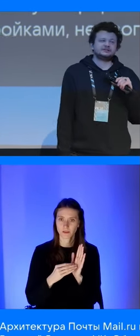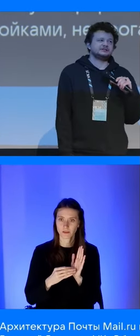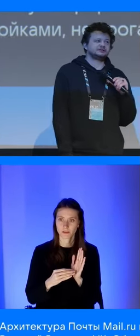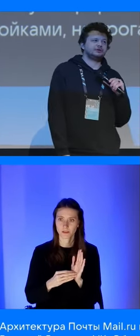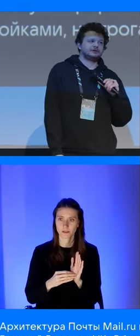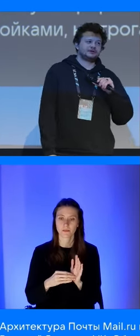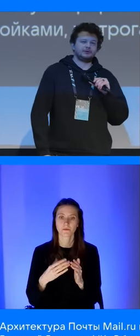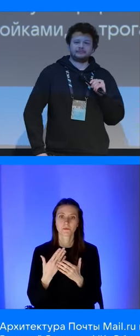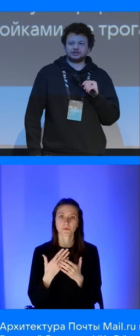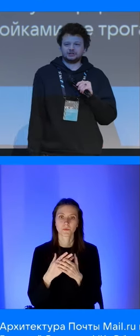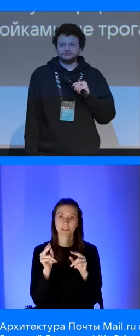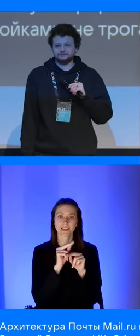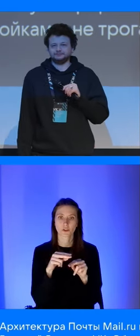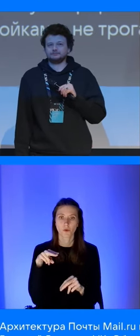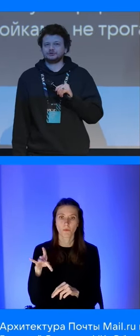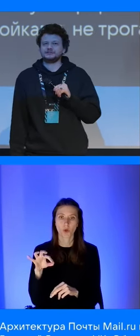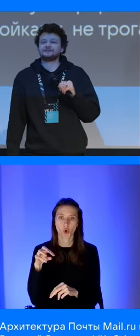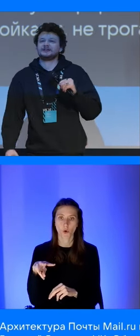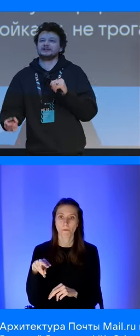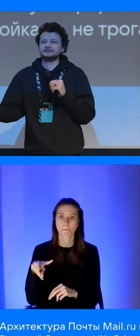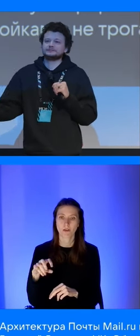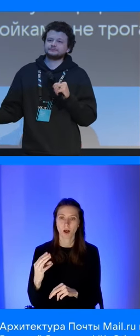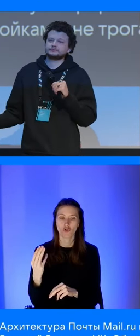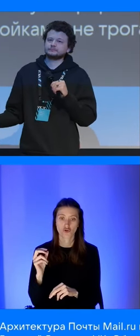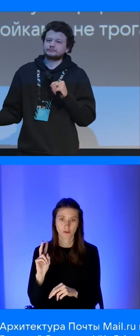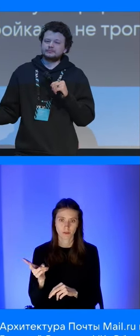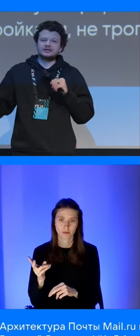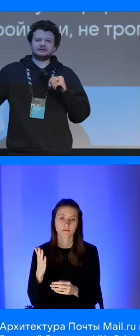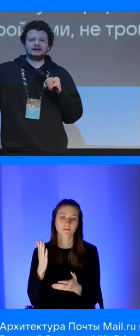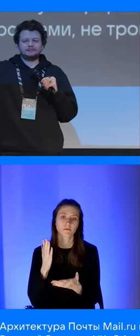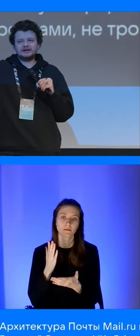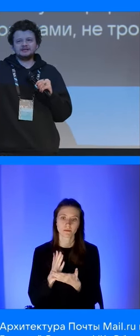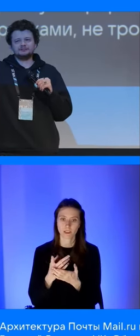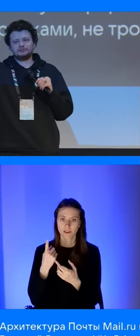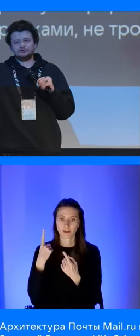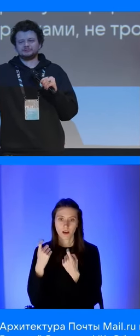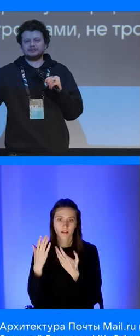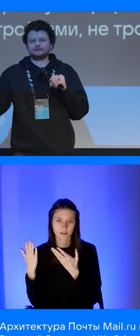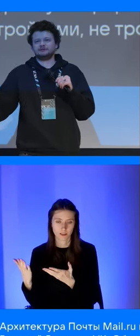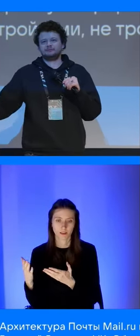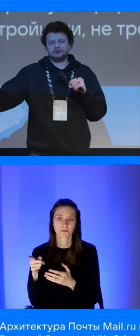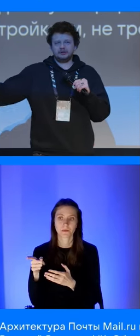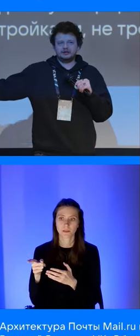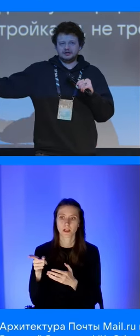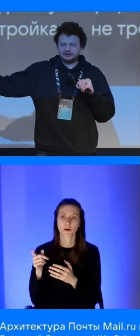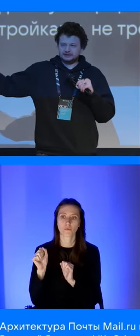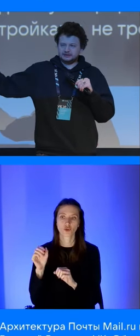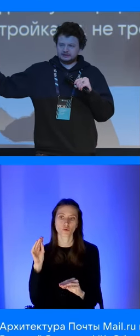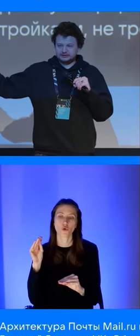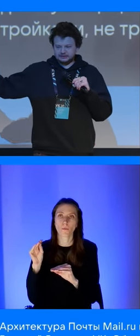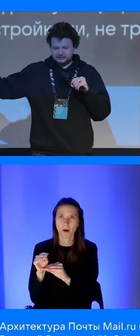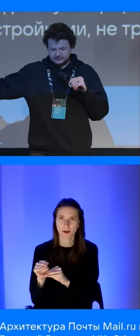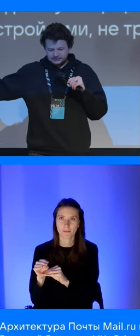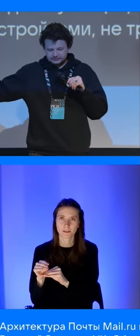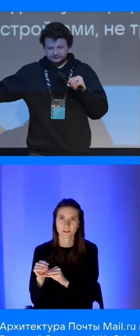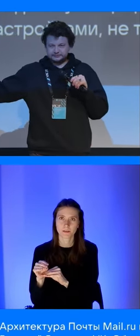У нас есть настройки разных промоплашек. То есть есть фронтенд. Да, на бэкэнде мы можем добавить новое поле